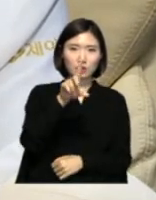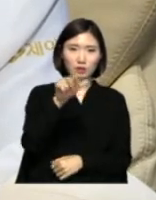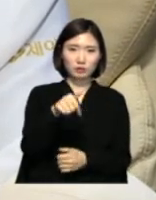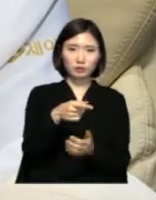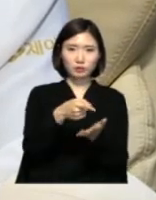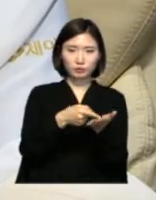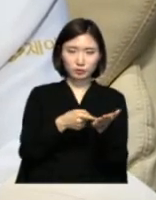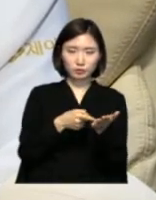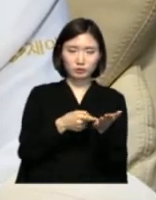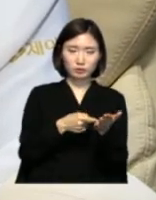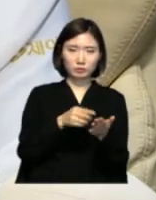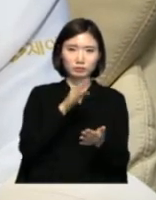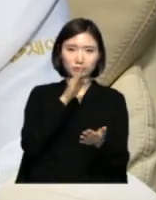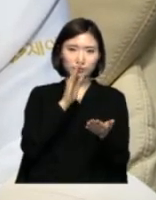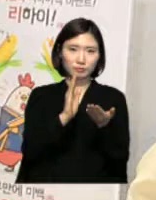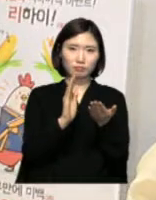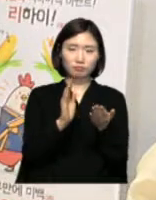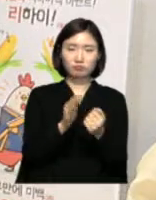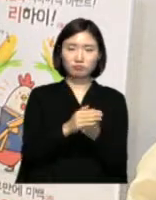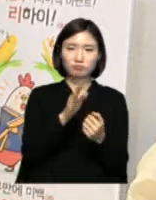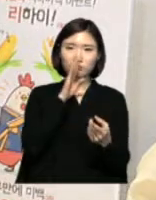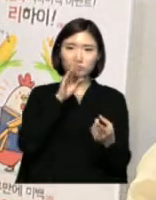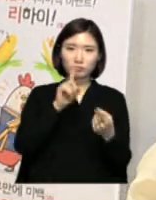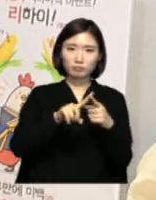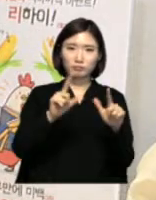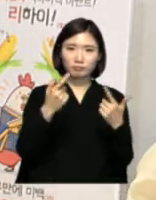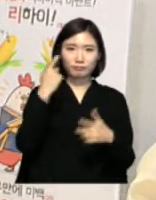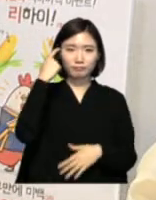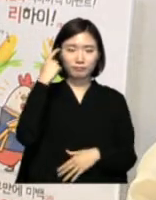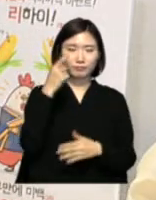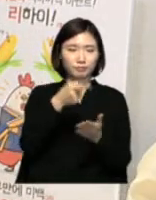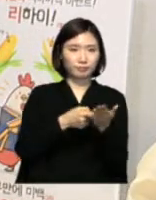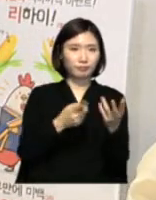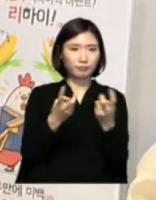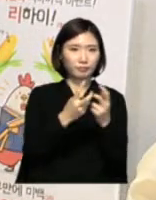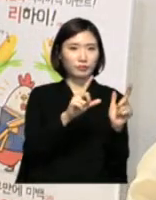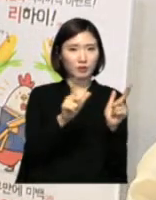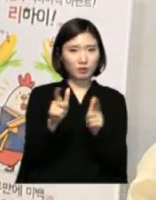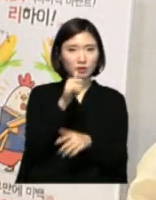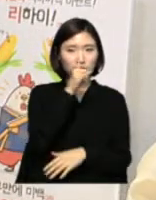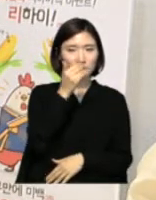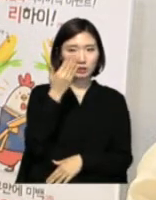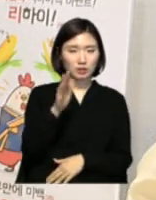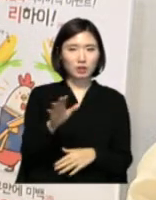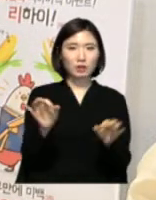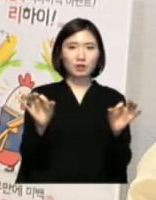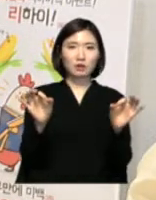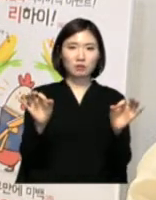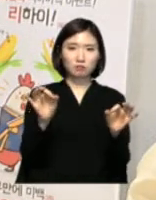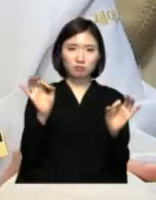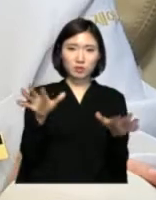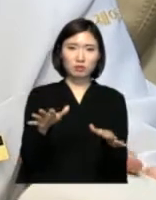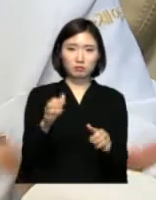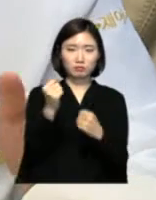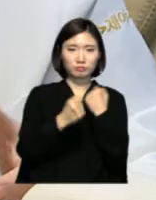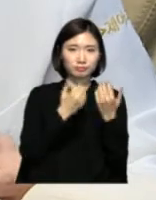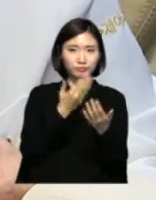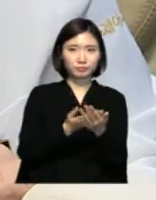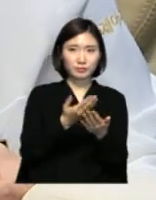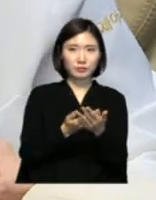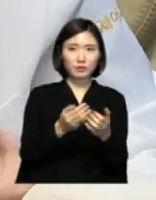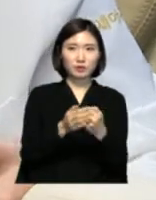하는 것은 올바르지 않다고 생각합니다. 네, 그렇다면 이제 수술 방법들이 여러 가지가 있을 텐데요. 네. 뭐 간단하게 좀 소개해 주시죠. 그래서